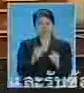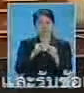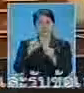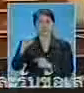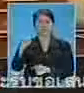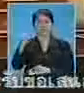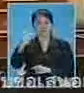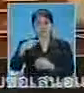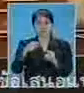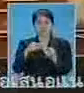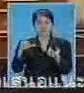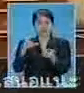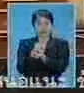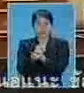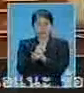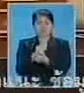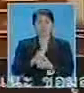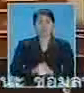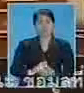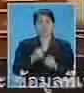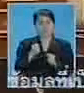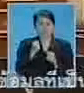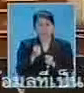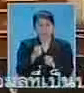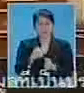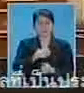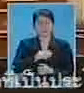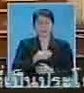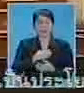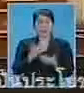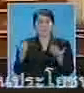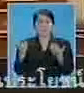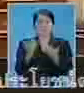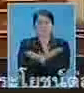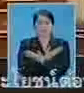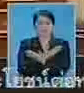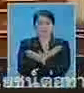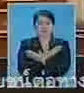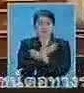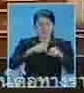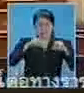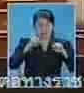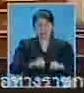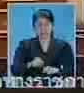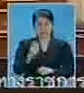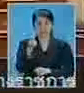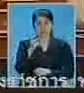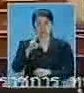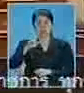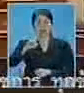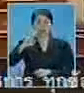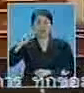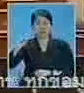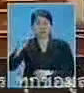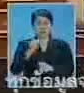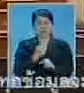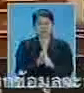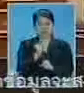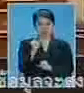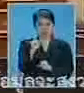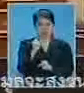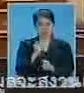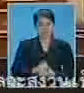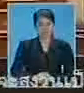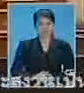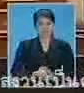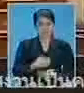คมเนี่ยก็ยังพยายามที่จะเปลี่ยนมติคณะรัฐมนตรีโดยการ